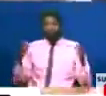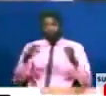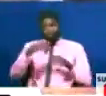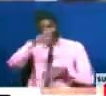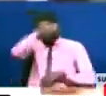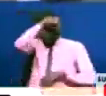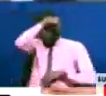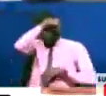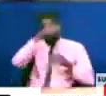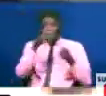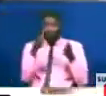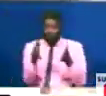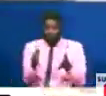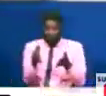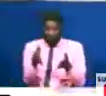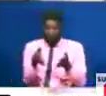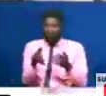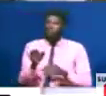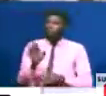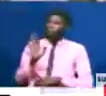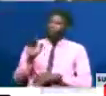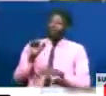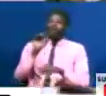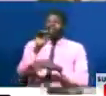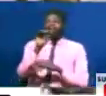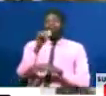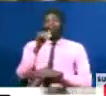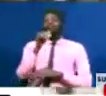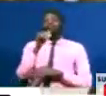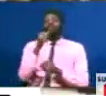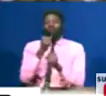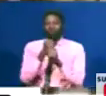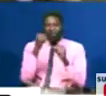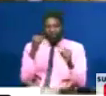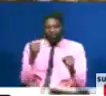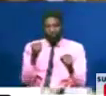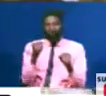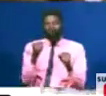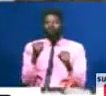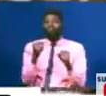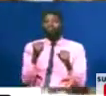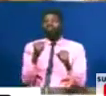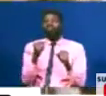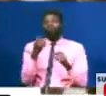wazidi kujituma katika kutumikia nchi hii katika nyanja mbalimbali bila uoga au